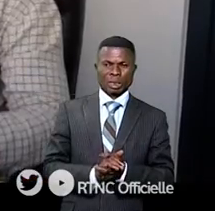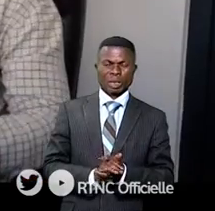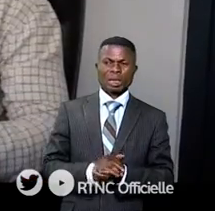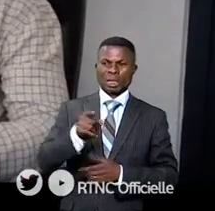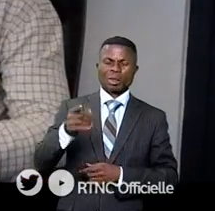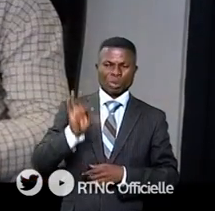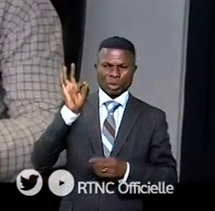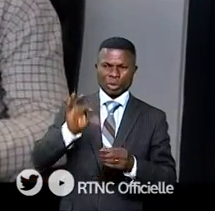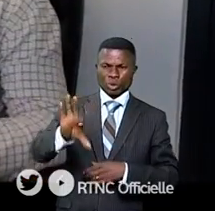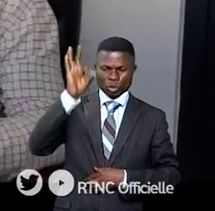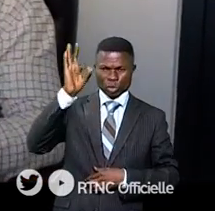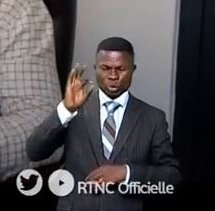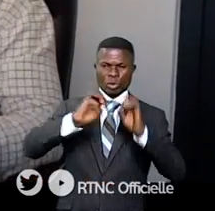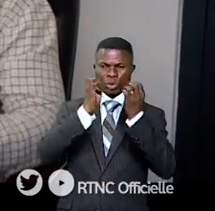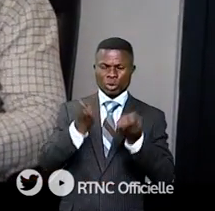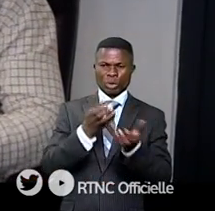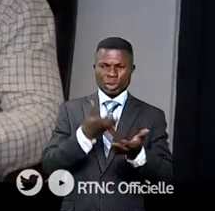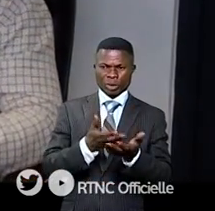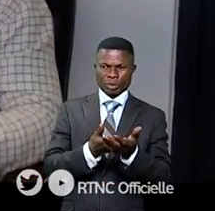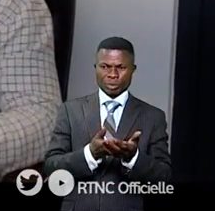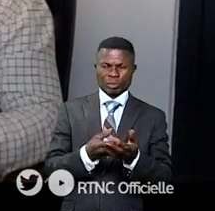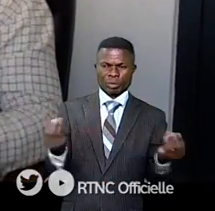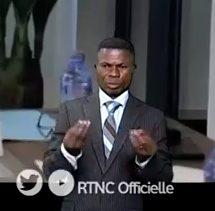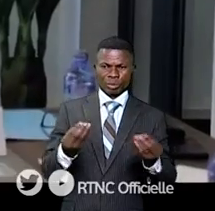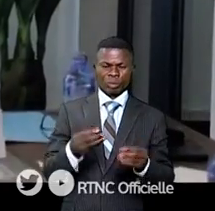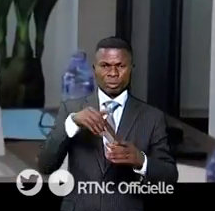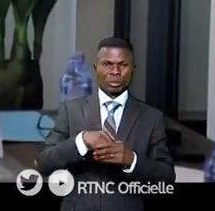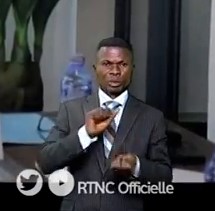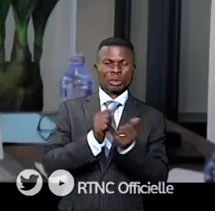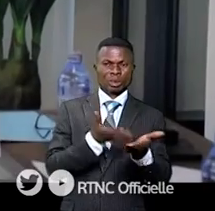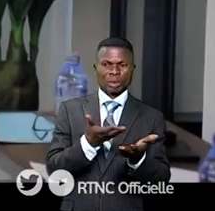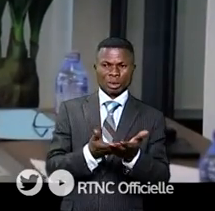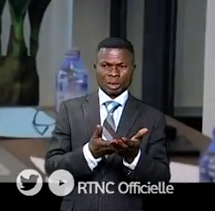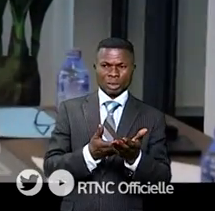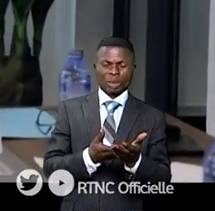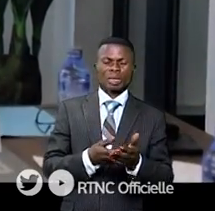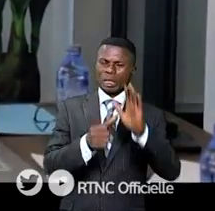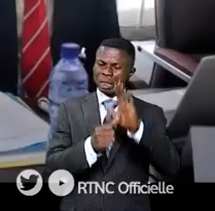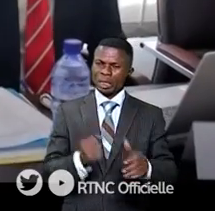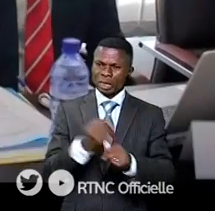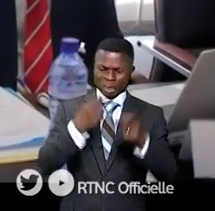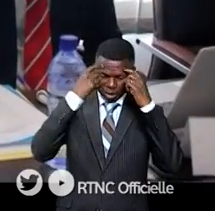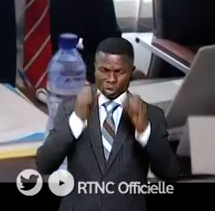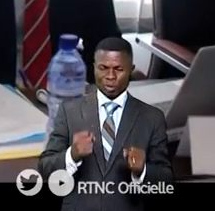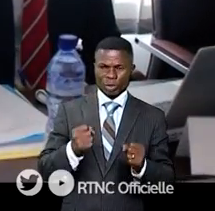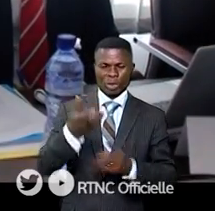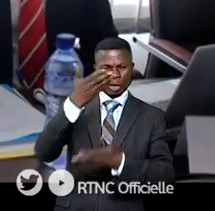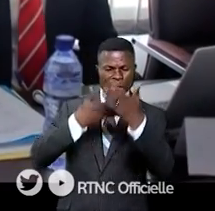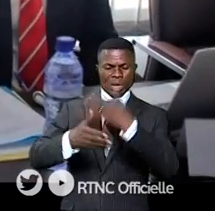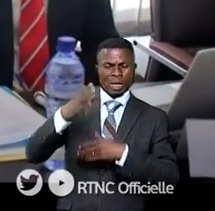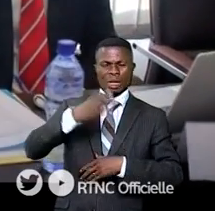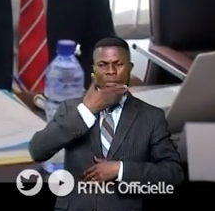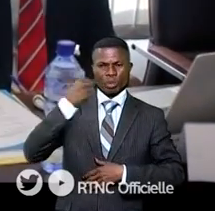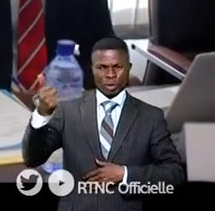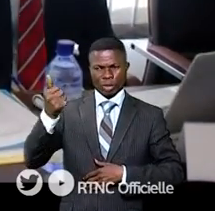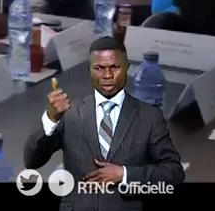visée était les entreprises brassicoles et hôtelières, parce que dans ces secteurs, la sous-traitance est déterminante. Des échanges fructueux